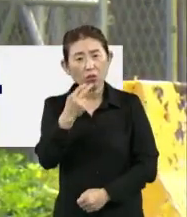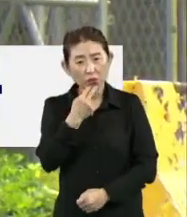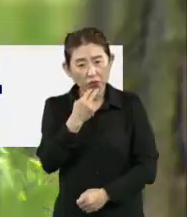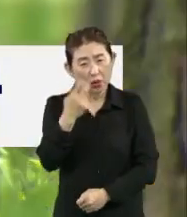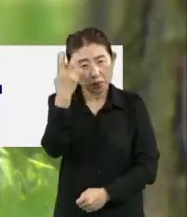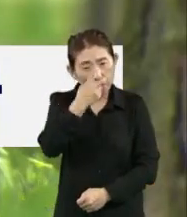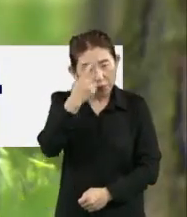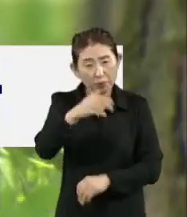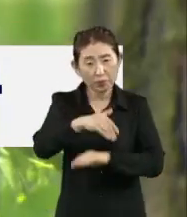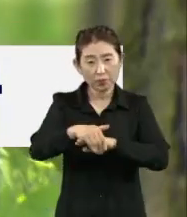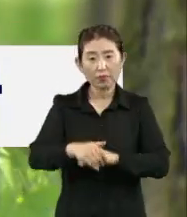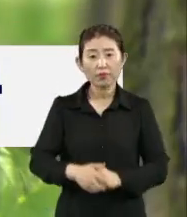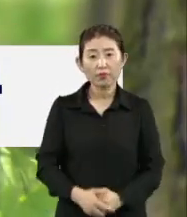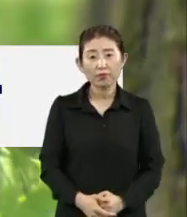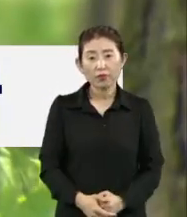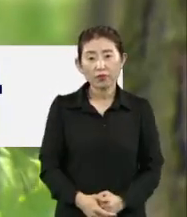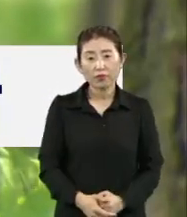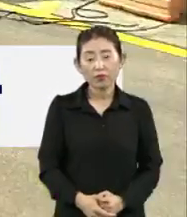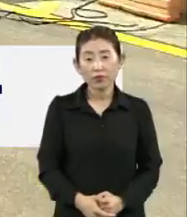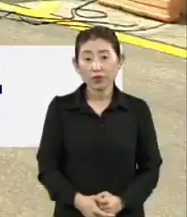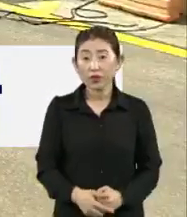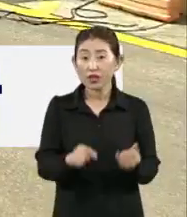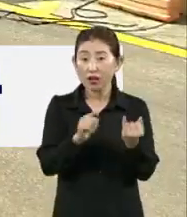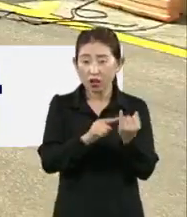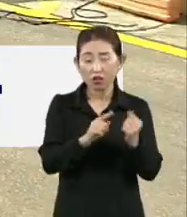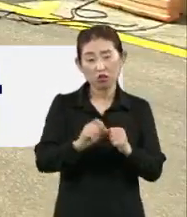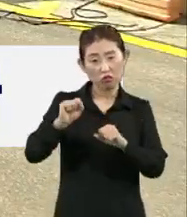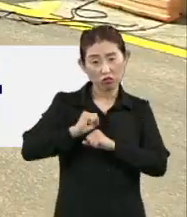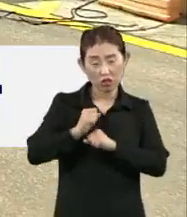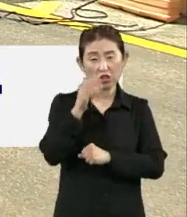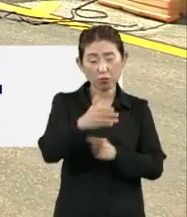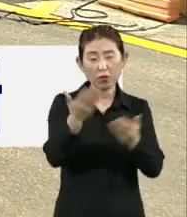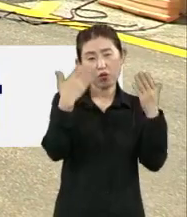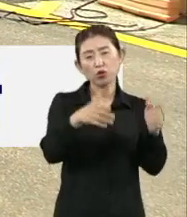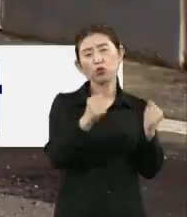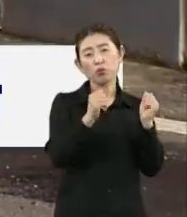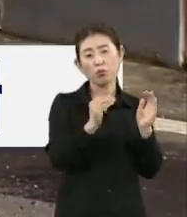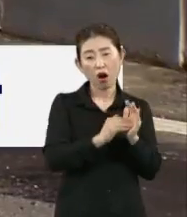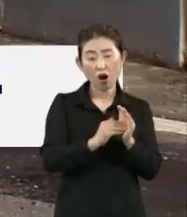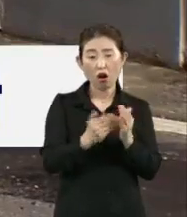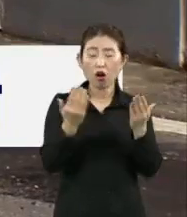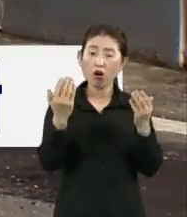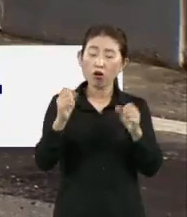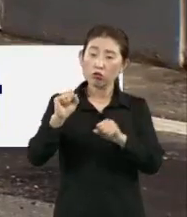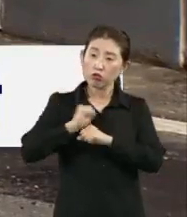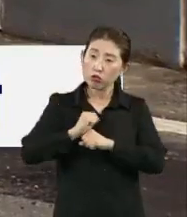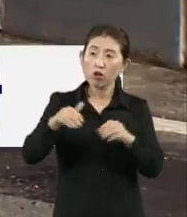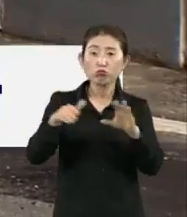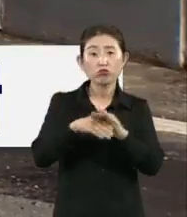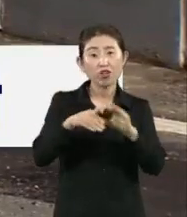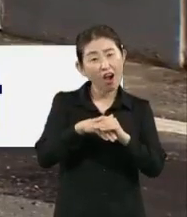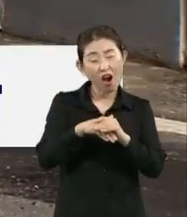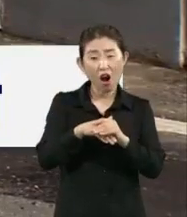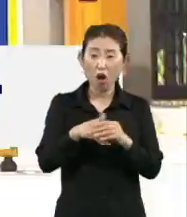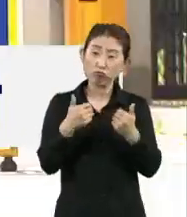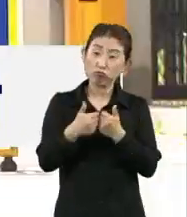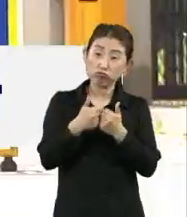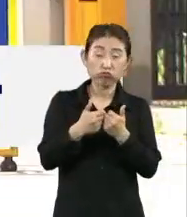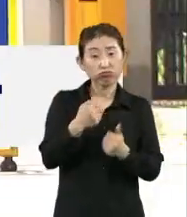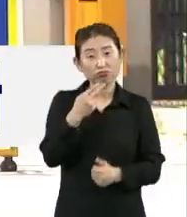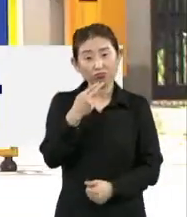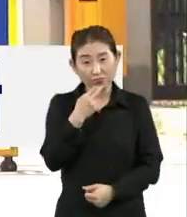관련성 여부를 살펴볼 예정입니다. A 하사는 군인을 양성하는 학교를 졸업해 군대 문화에 어색함을 느낄 상황은